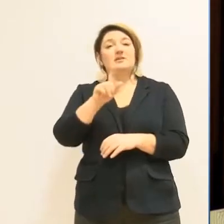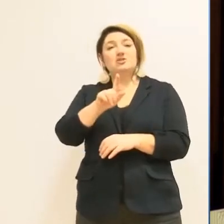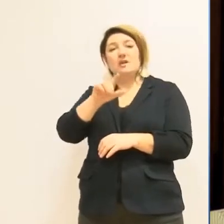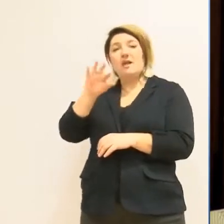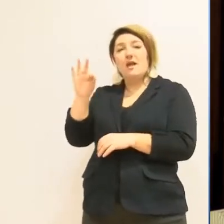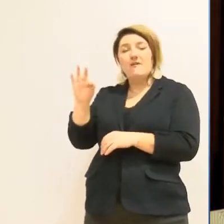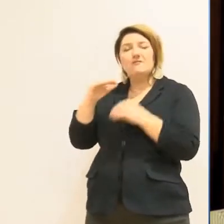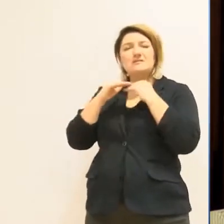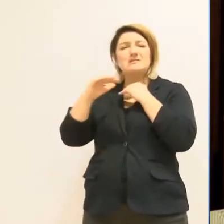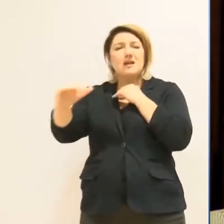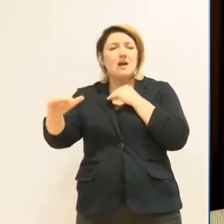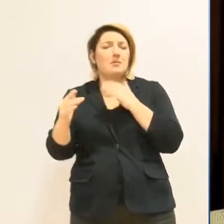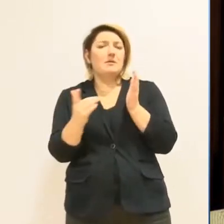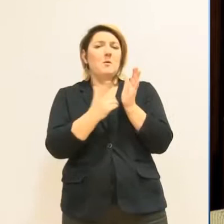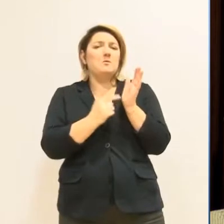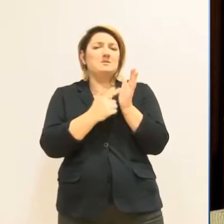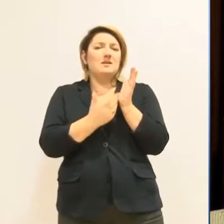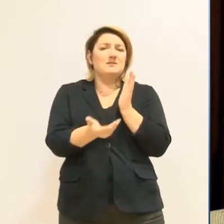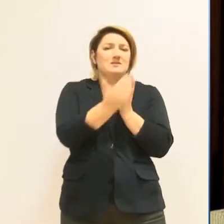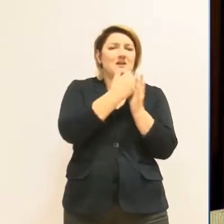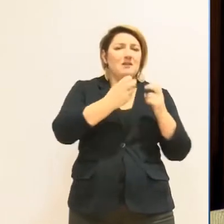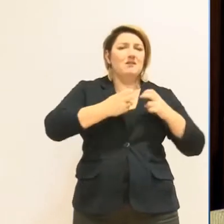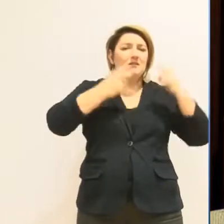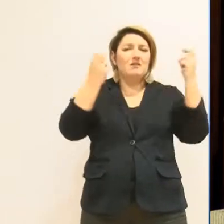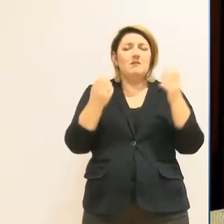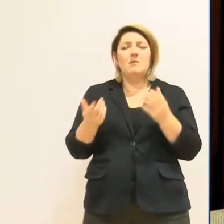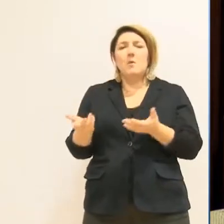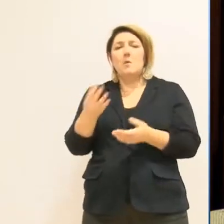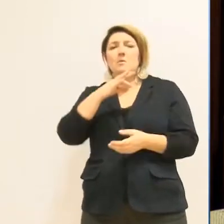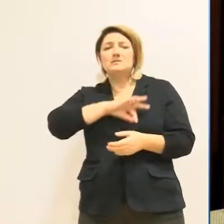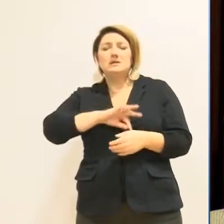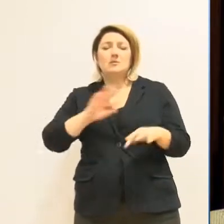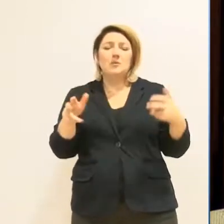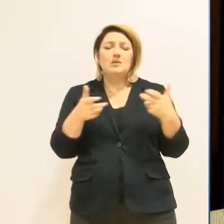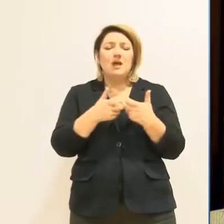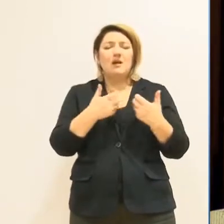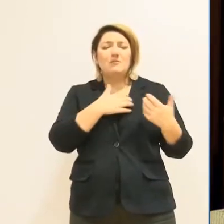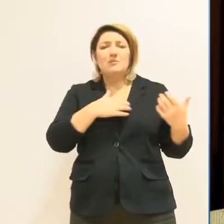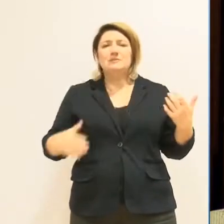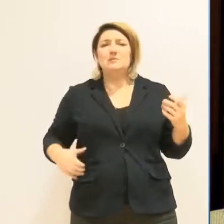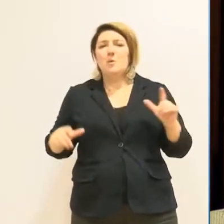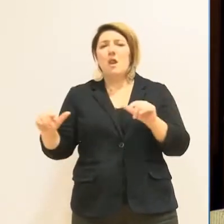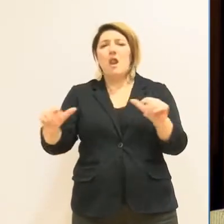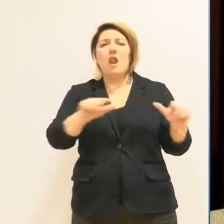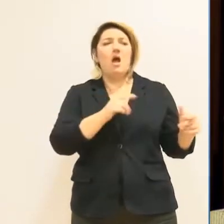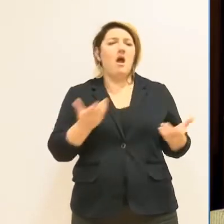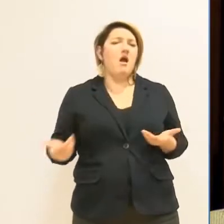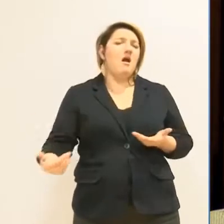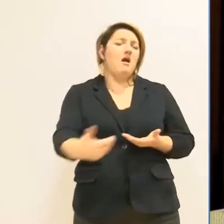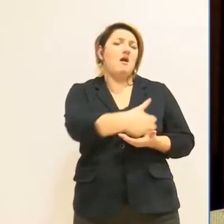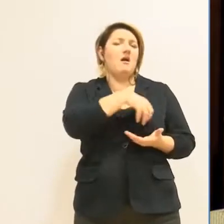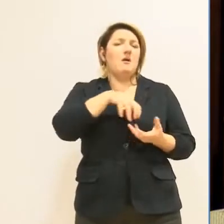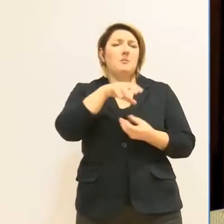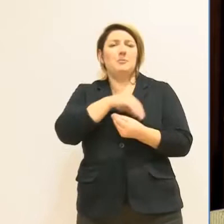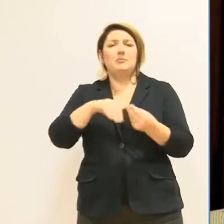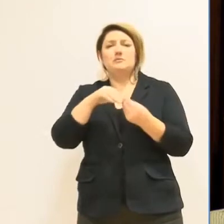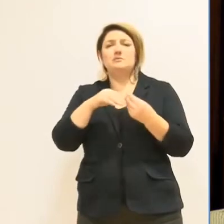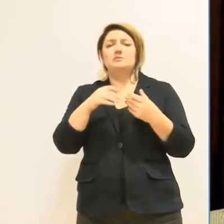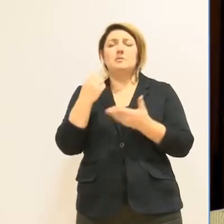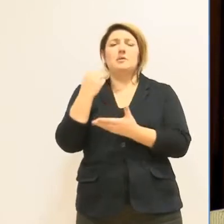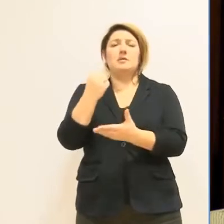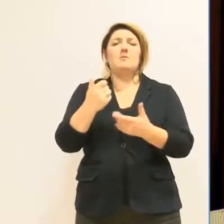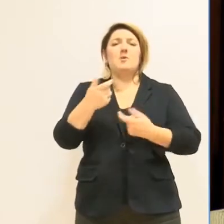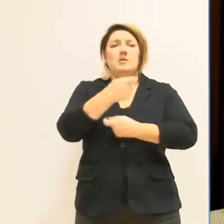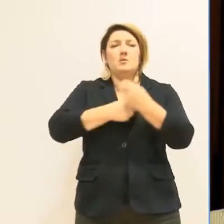en hausse, des recettes dégagées par l'augmentation de tous les tarifs municipaux et des recettes de la vente du patrimoine économique de la